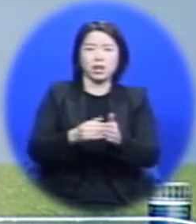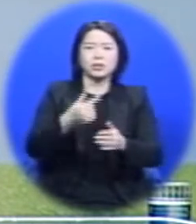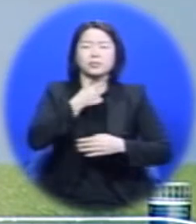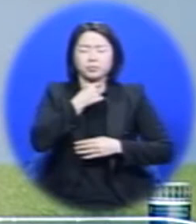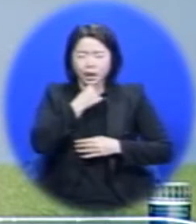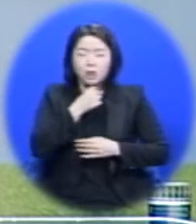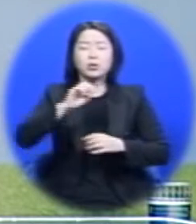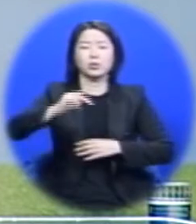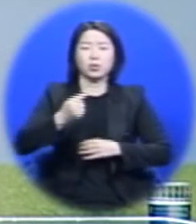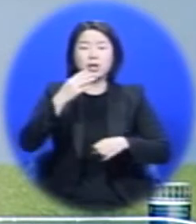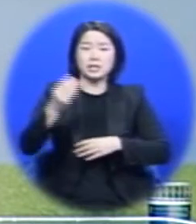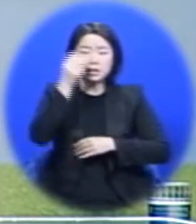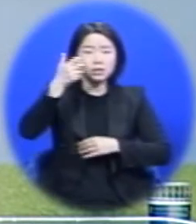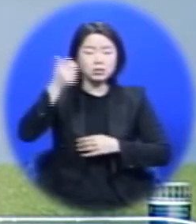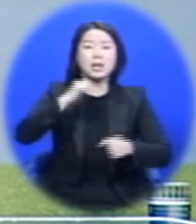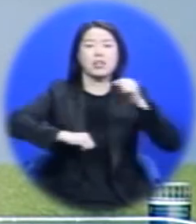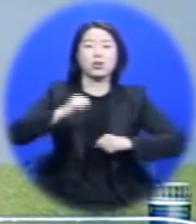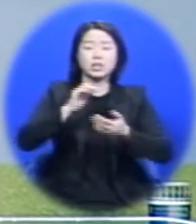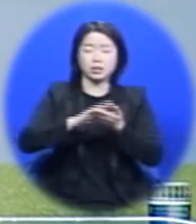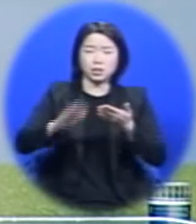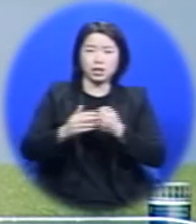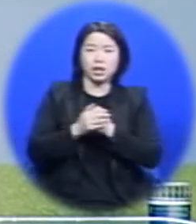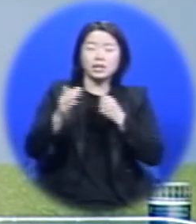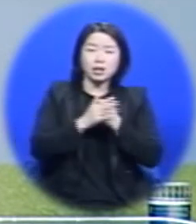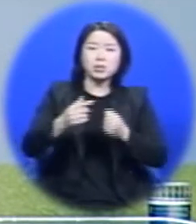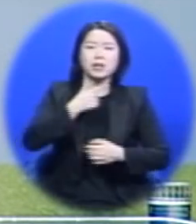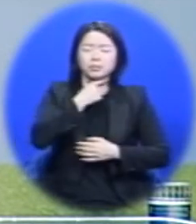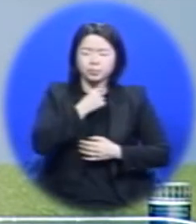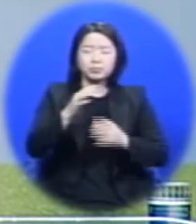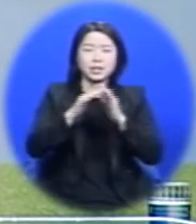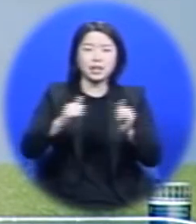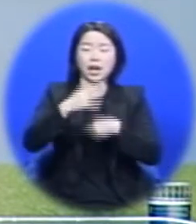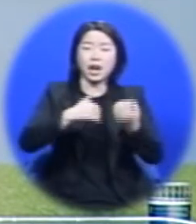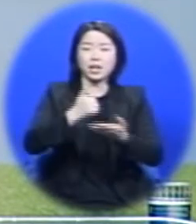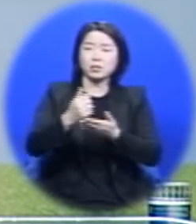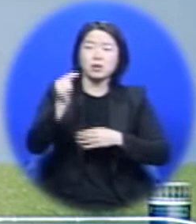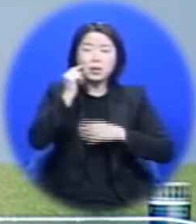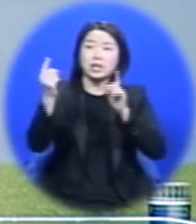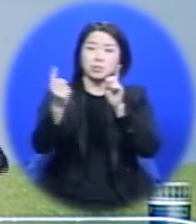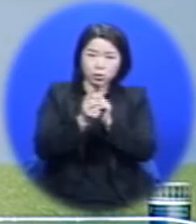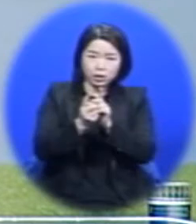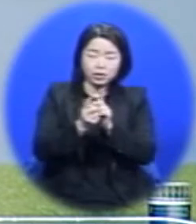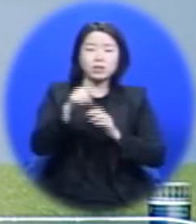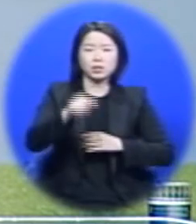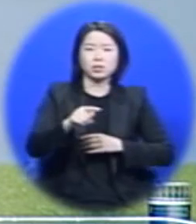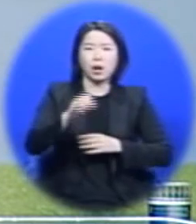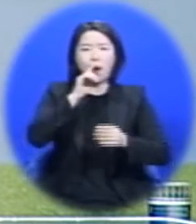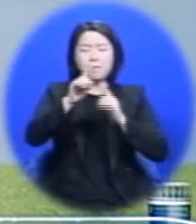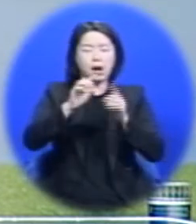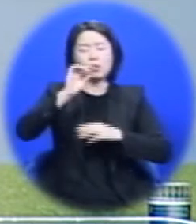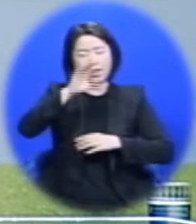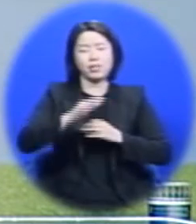갈급한 것조차가 성령님의 역사예요. 그러니 갈급한 자가 하나님을 못 만난다는 건 그건 말도 안 되는 이야기죠.